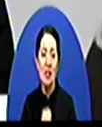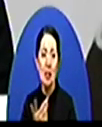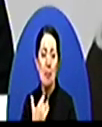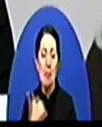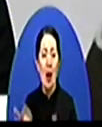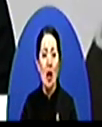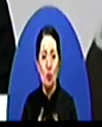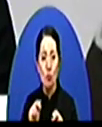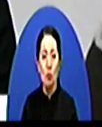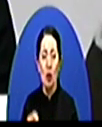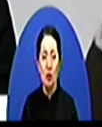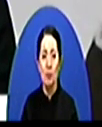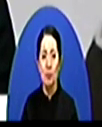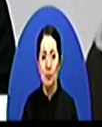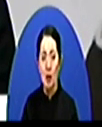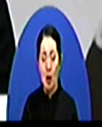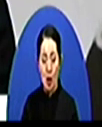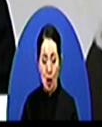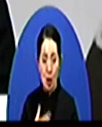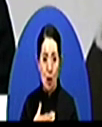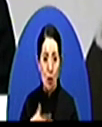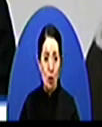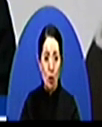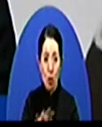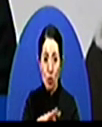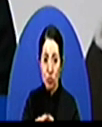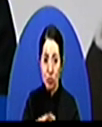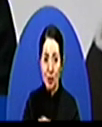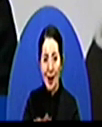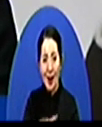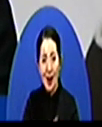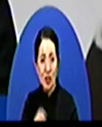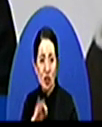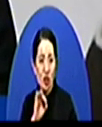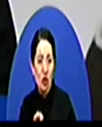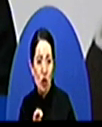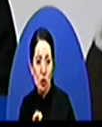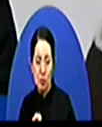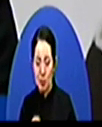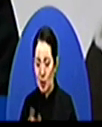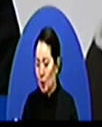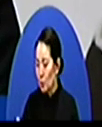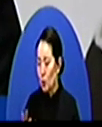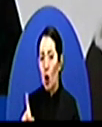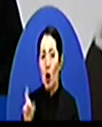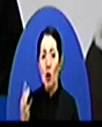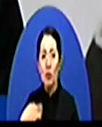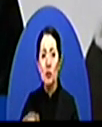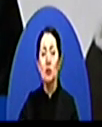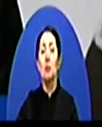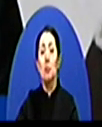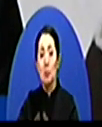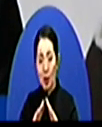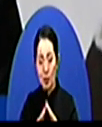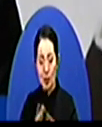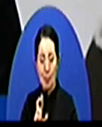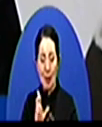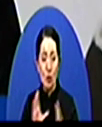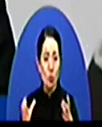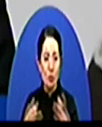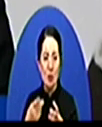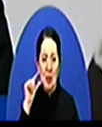Эх орондоо газрын тос боловсруулах үйлдвэрийн дүү үйлдвэрийг ховддоо байгуулж баруун бүсийг хямд шатхуунаар